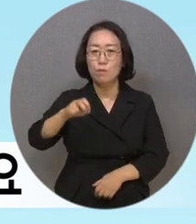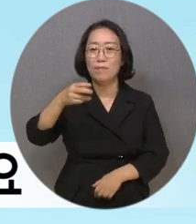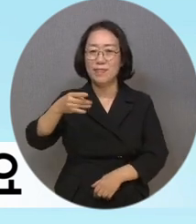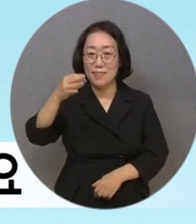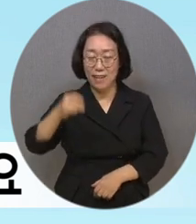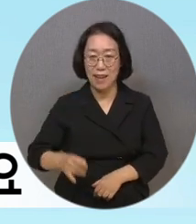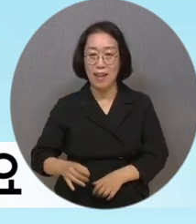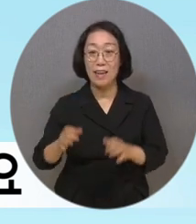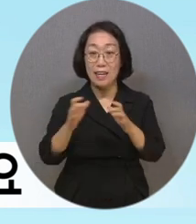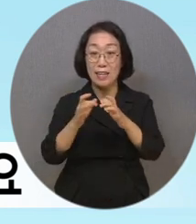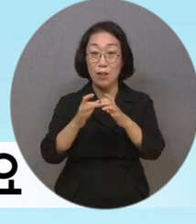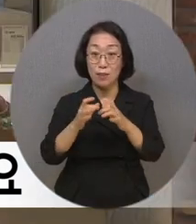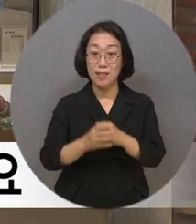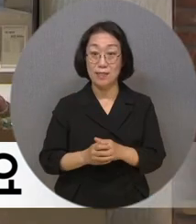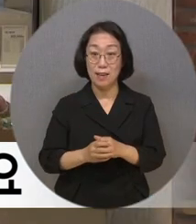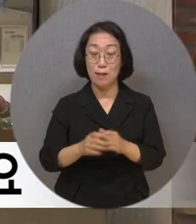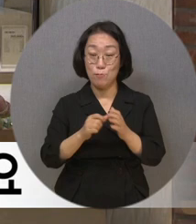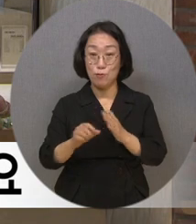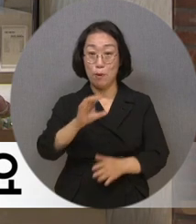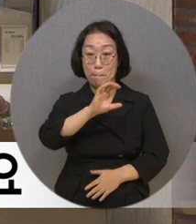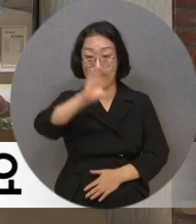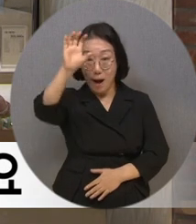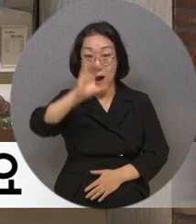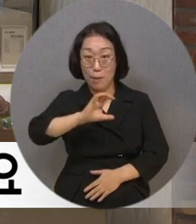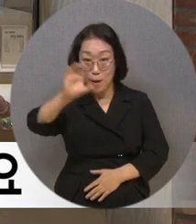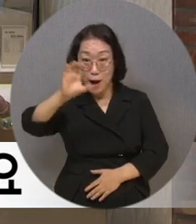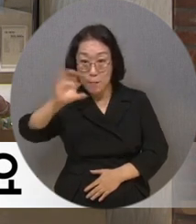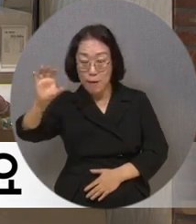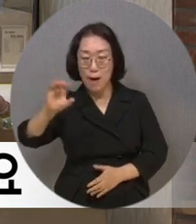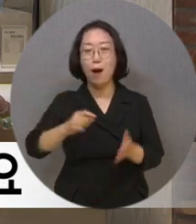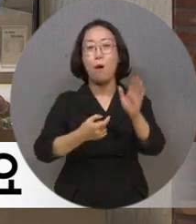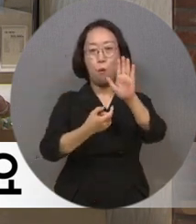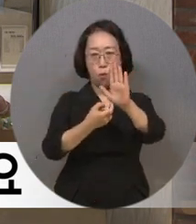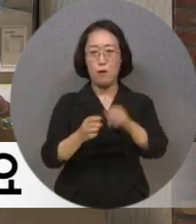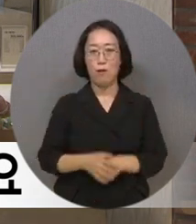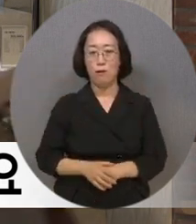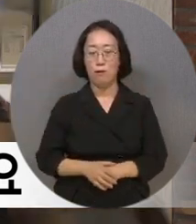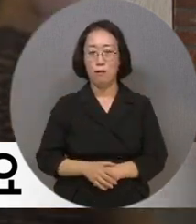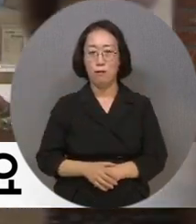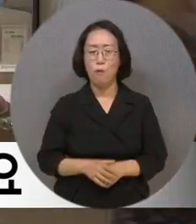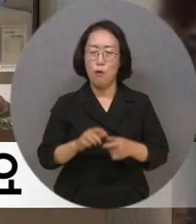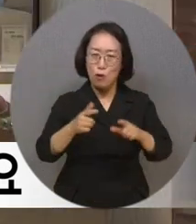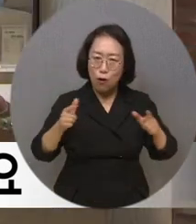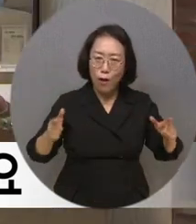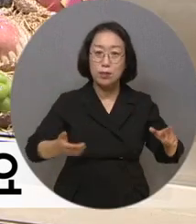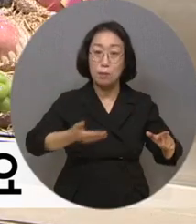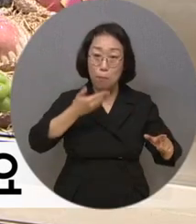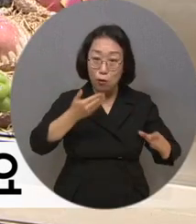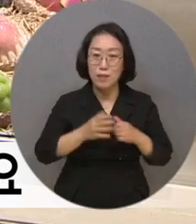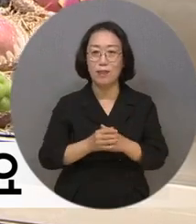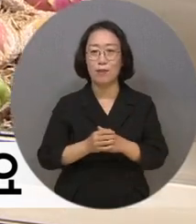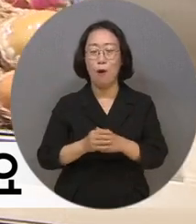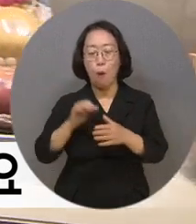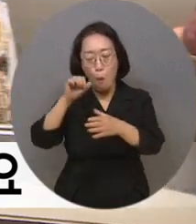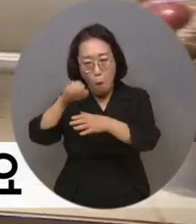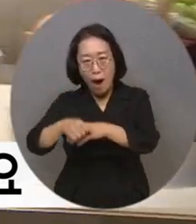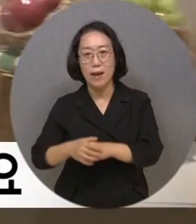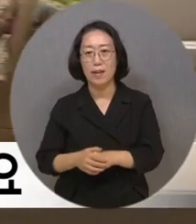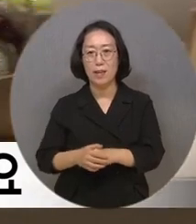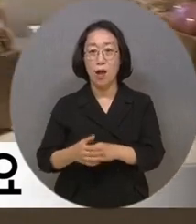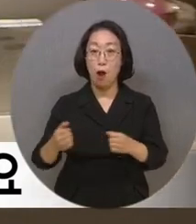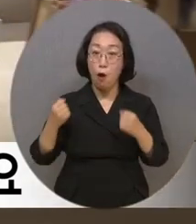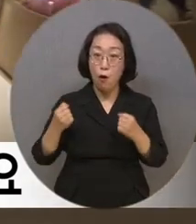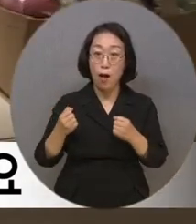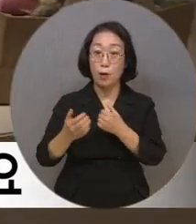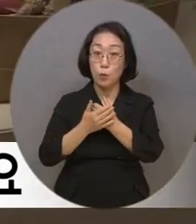카탈로그를 발행했습니다. 견과류와 곡류, 공예품, 과실류부터 건강기능식품까지 총 29개의